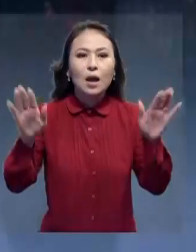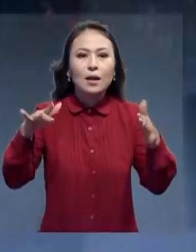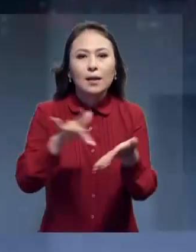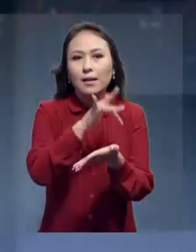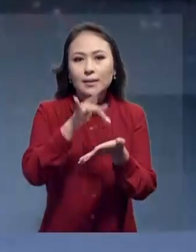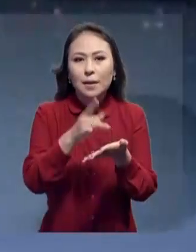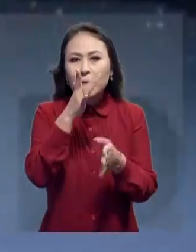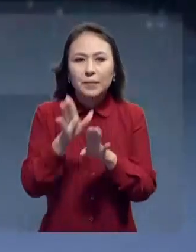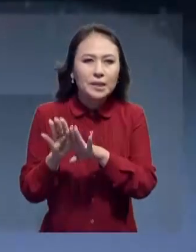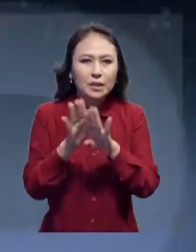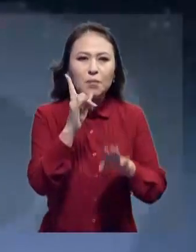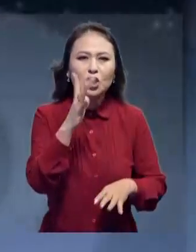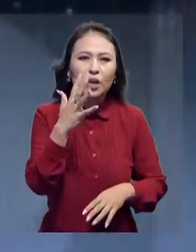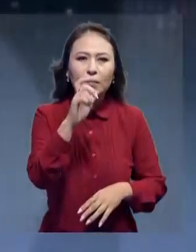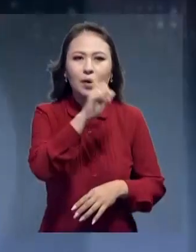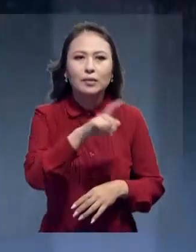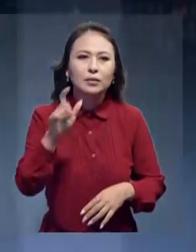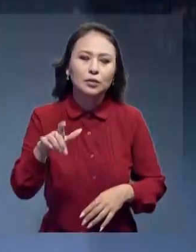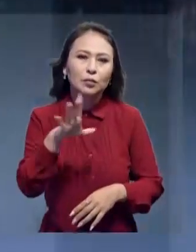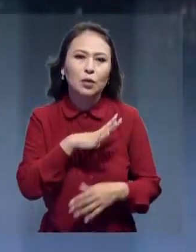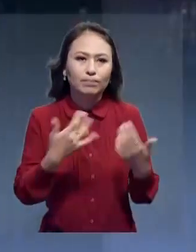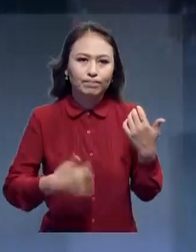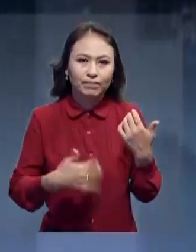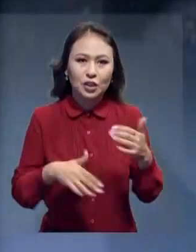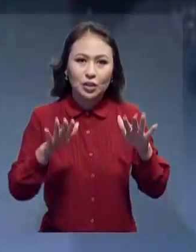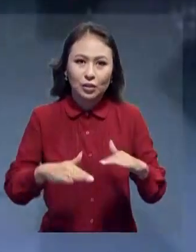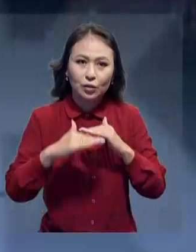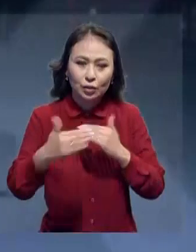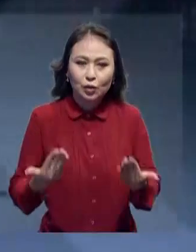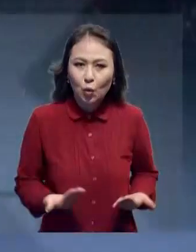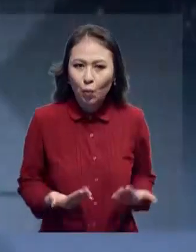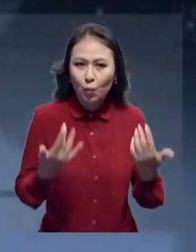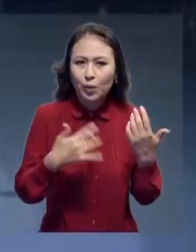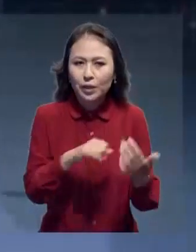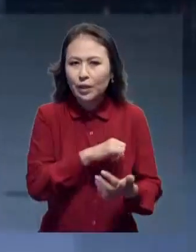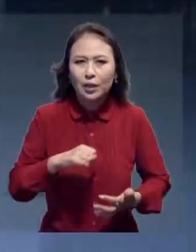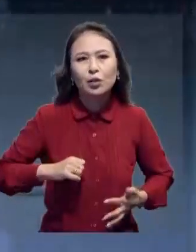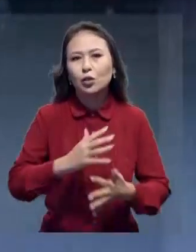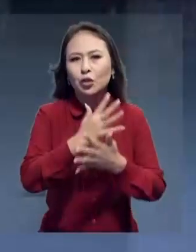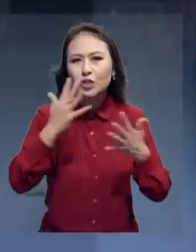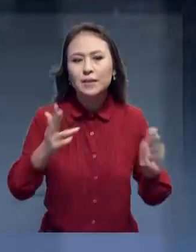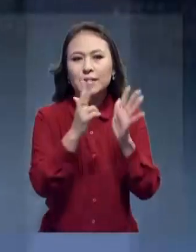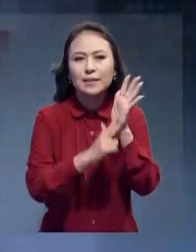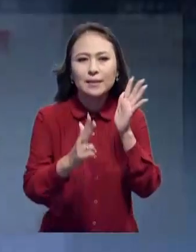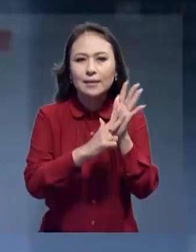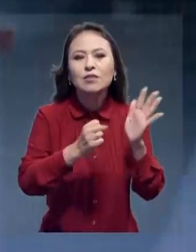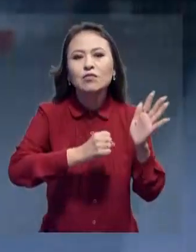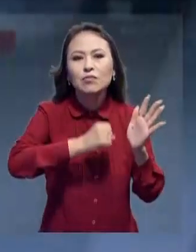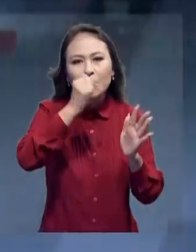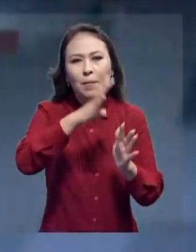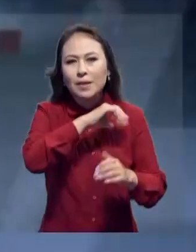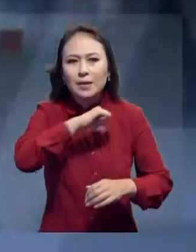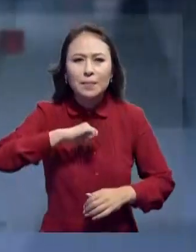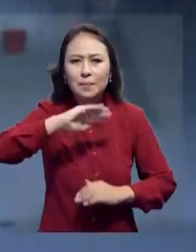Arkalık kalasında bir mezgilde 1500 adam küй тартты. Жергілікті тұрғындардан құралған домбырашылардың ең үлкені